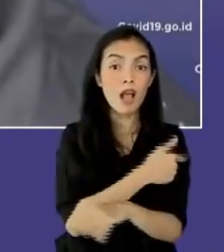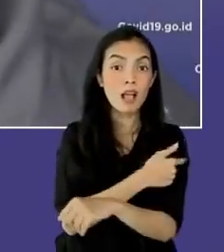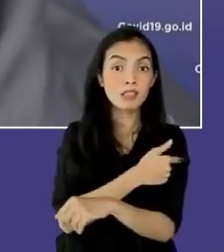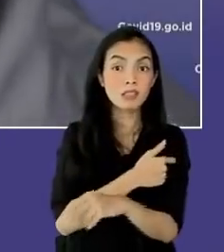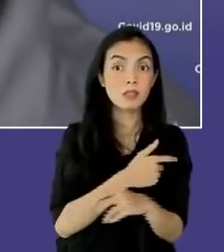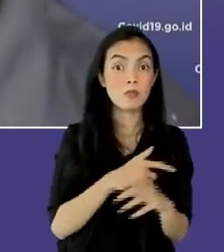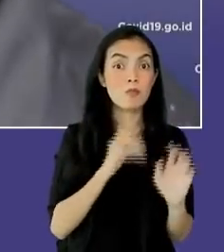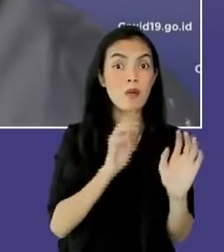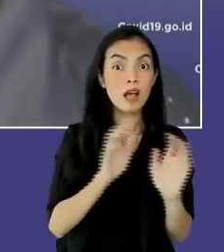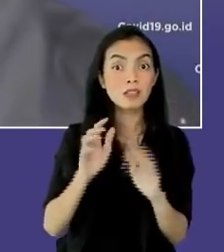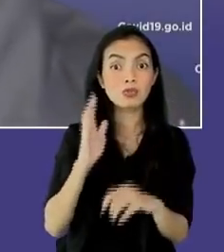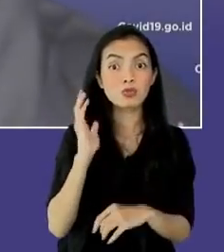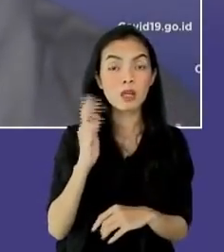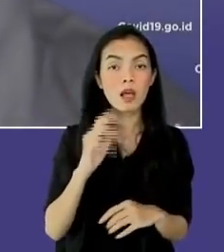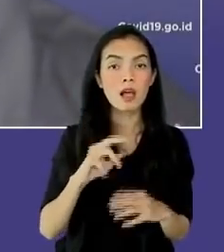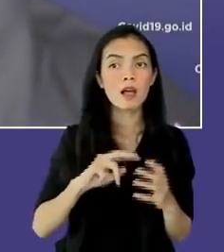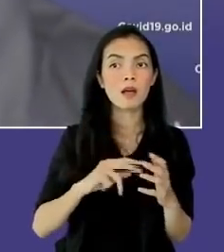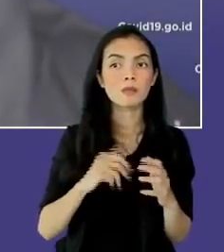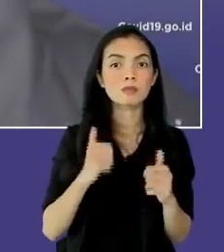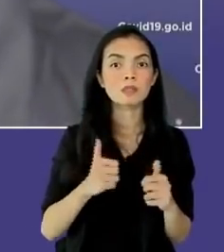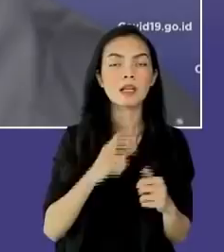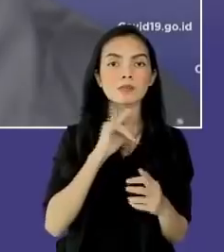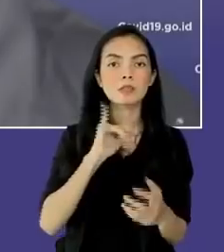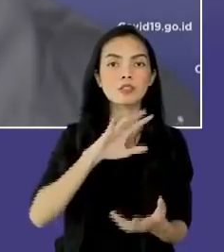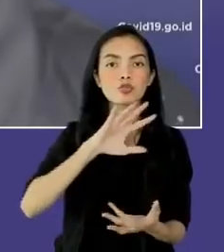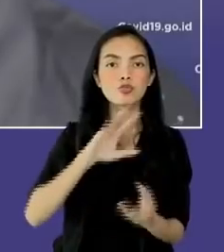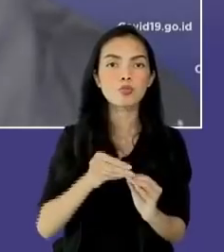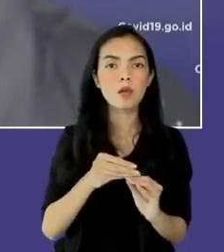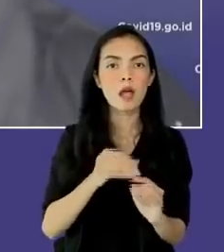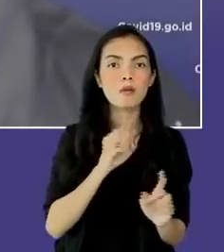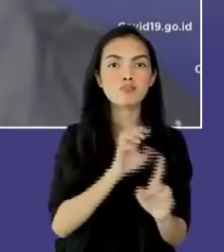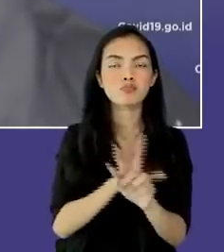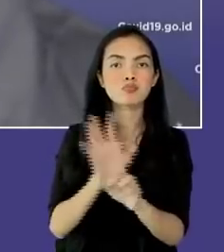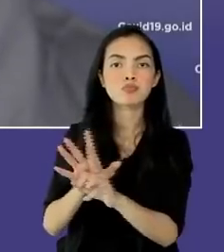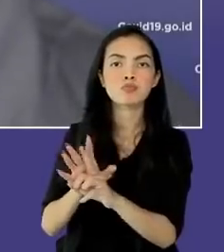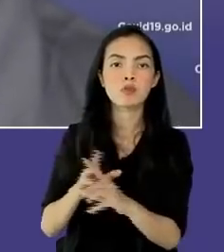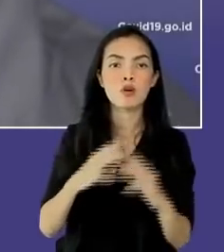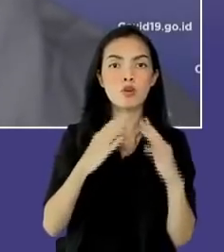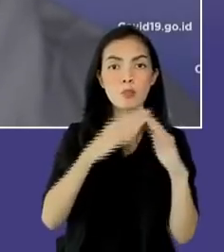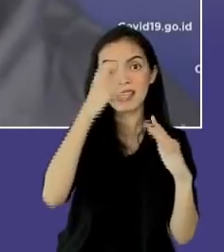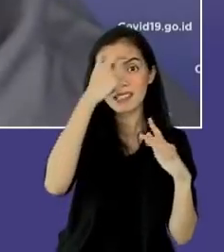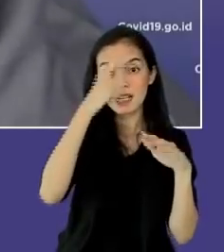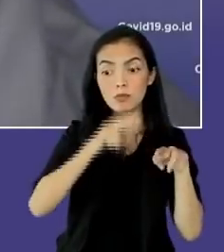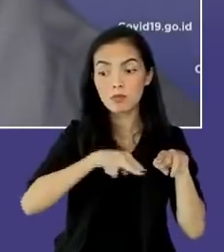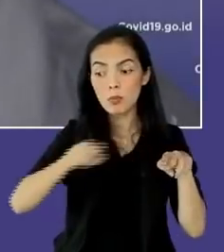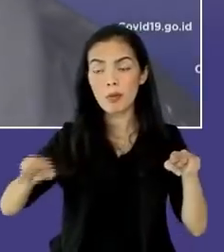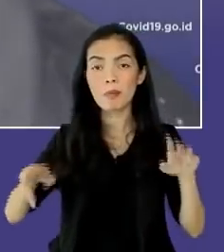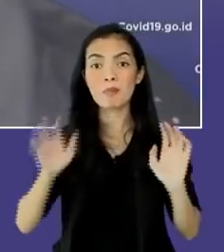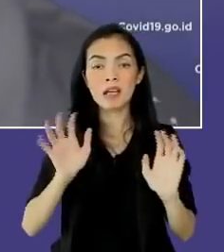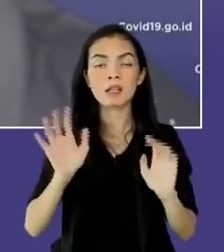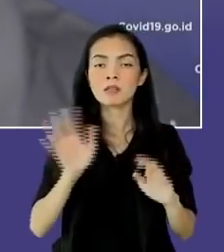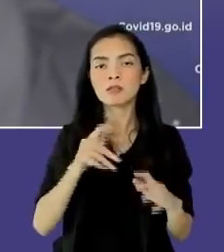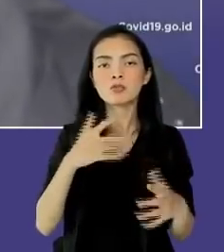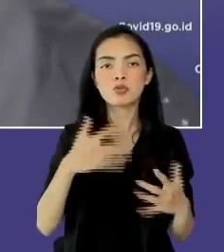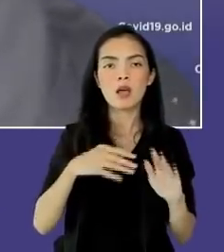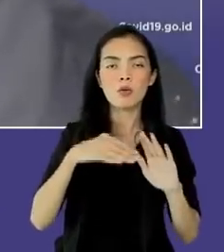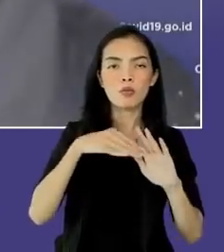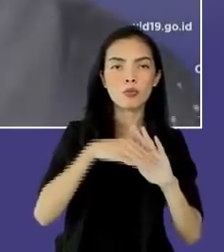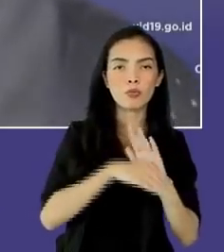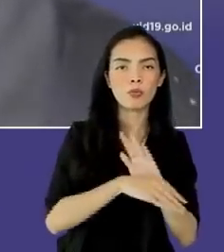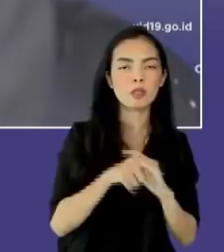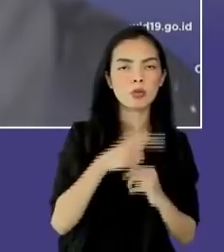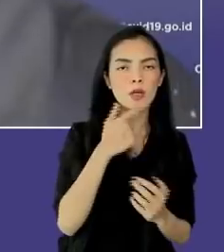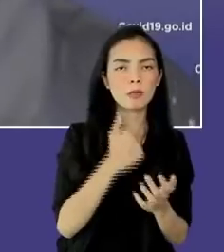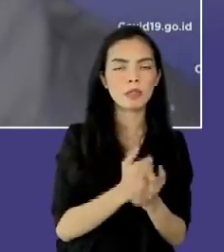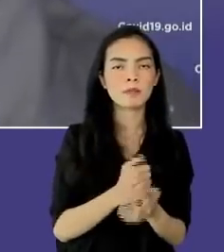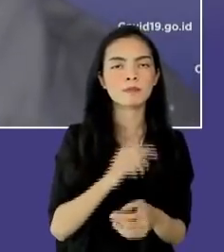ya, waktu vaksinasi cukup banyak, mereka tuh bisa menekan angka untuk bornya rumah sakit sebetulnya. Itu yang paling penting.